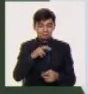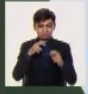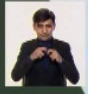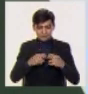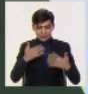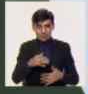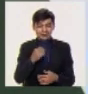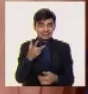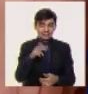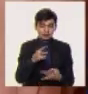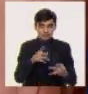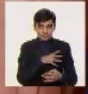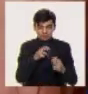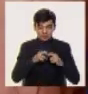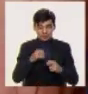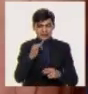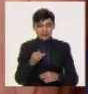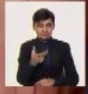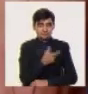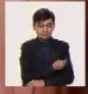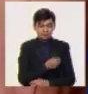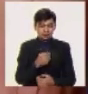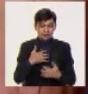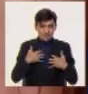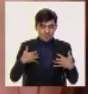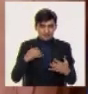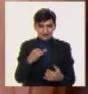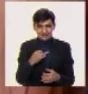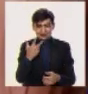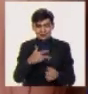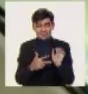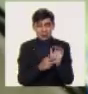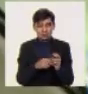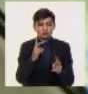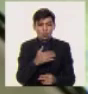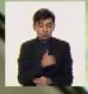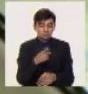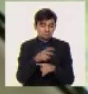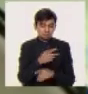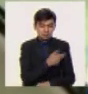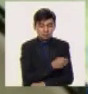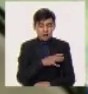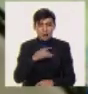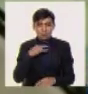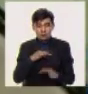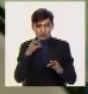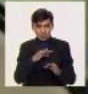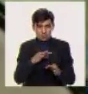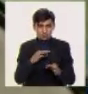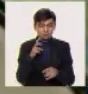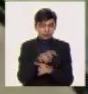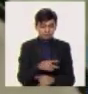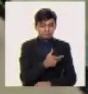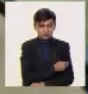испытаний из трех необходимых. Препарат проверили на животных и всего на 38 добровольцах, поэтому многие агитируют прийти